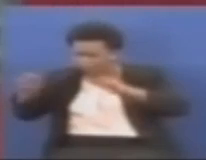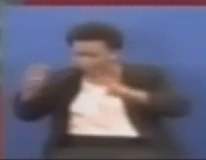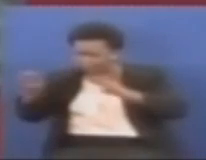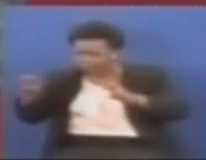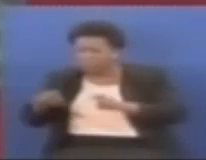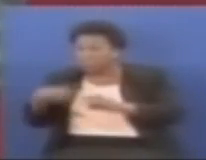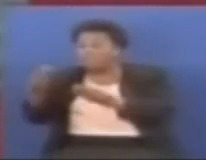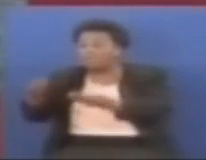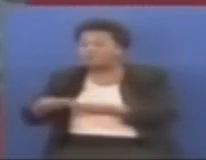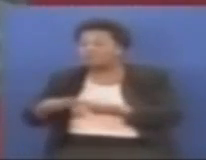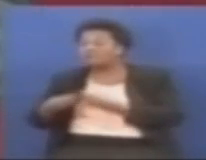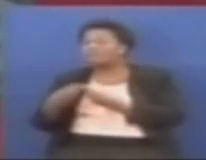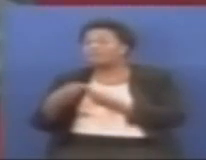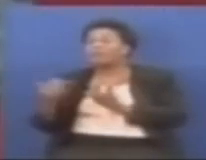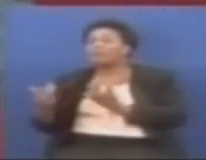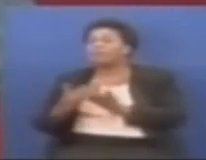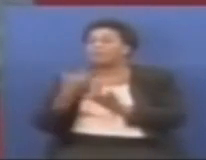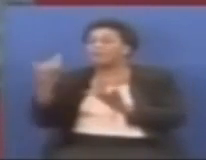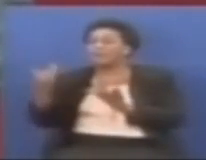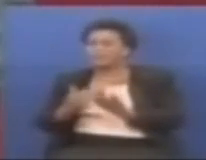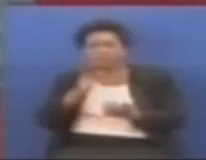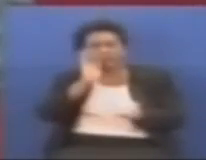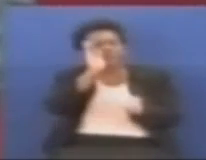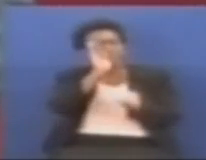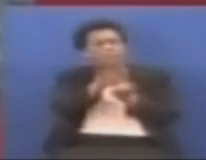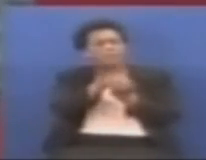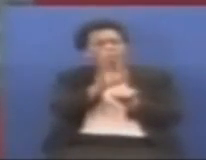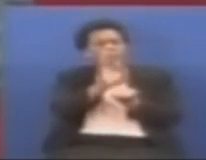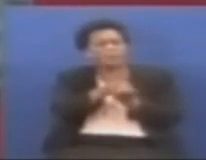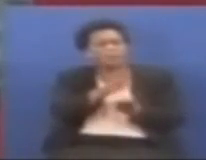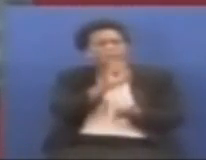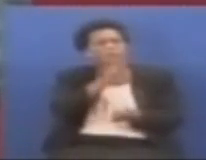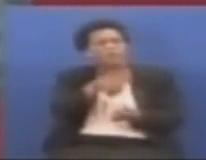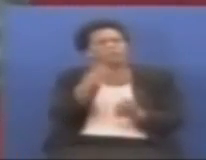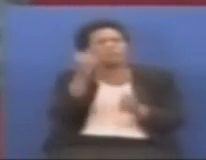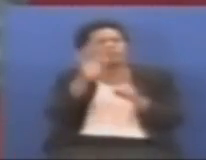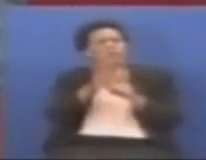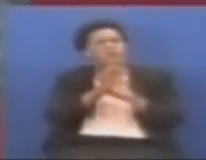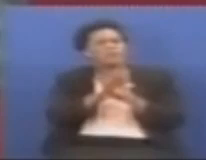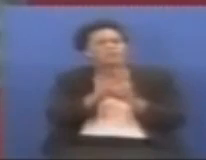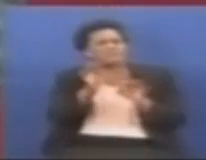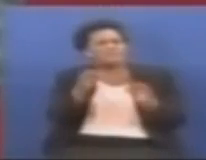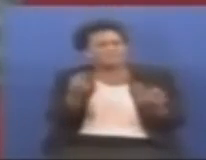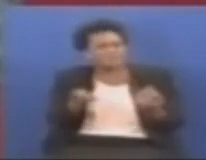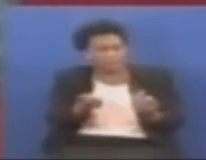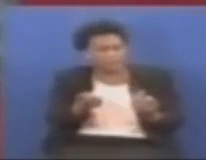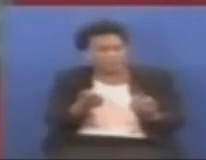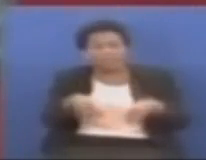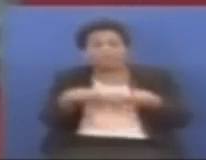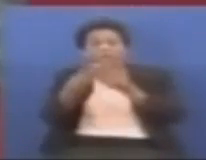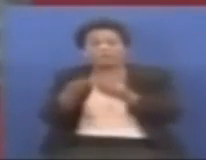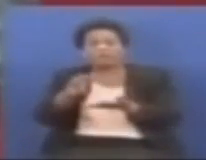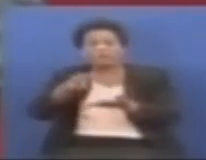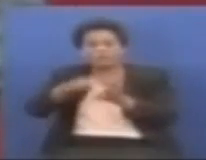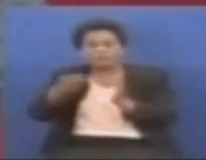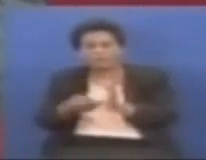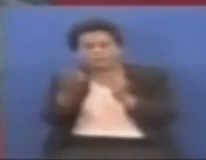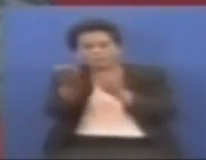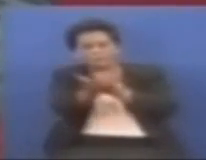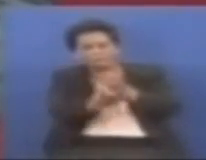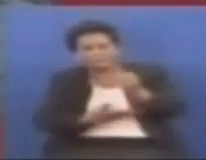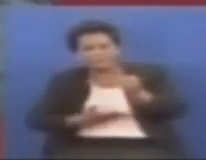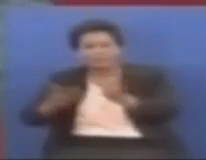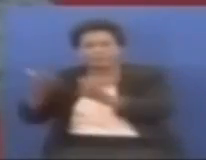tayari kuja kwenye jibu langu kuona athari kubwa zinazotokeza na kutafuta changamoto za kutatua tatizo